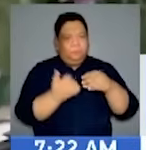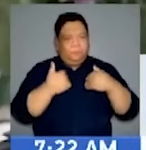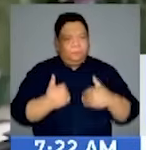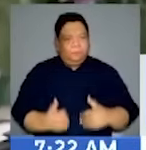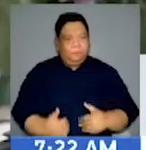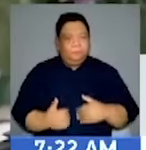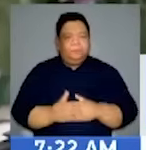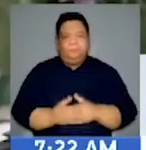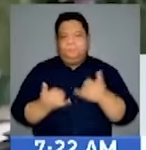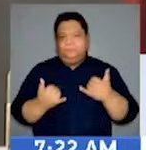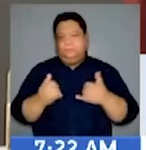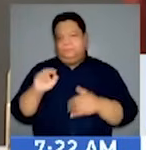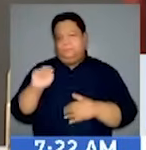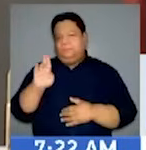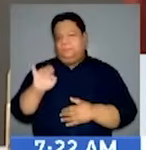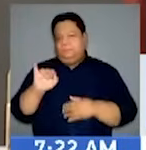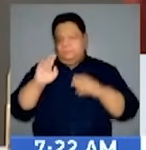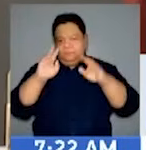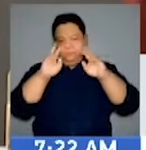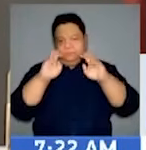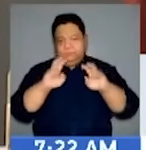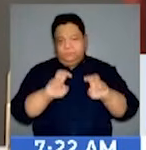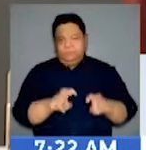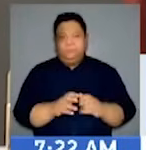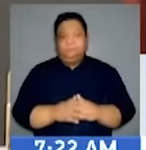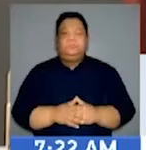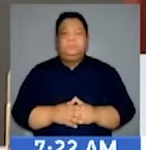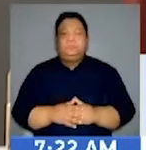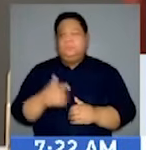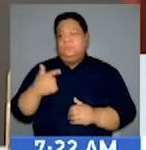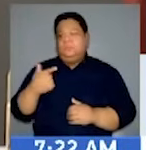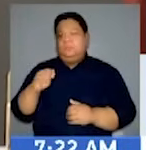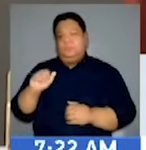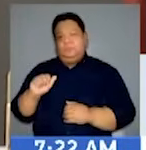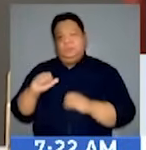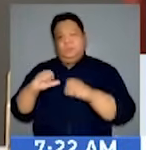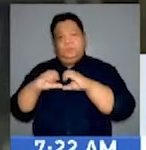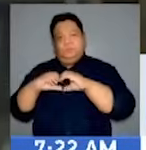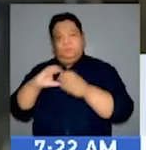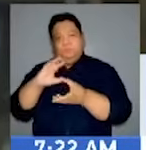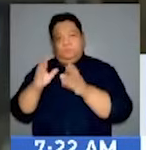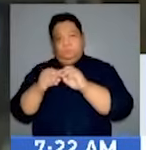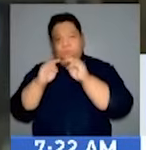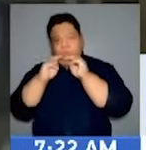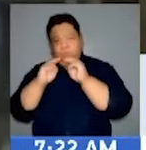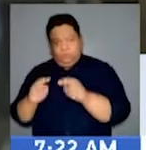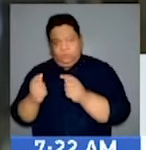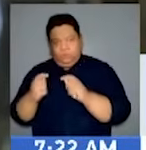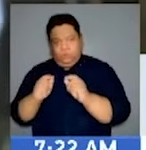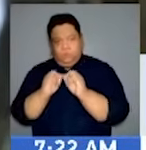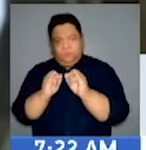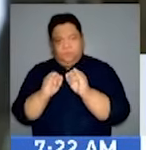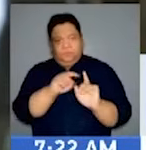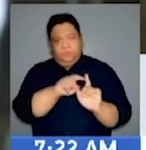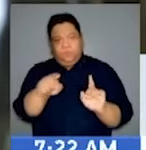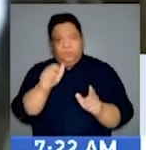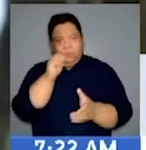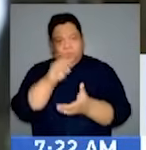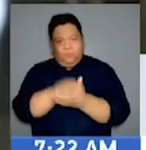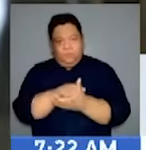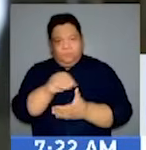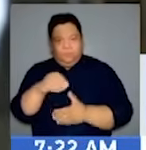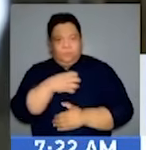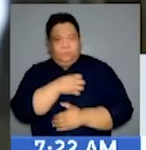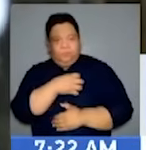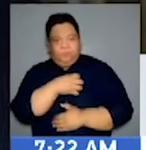NBI. Sinusubukan pa ng GMA Integrated News na kunin ang pahayag ng asawa ni Cascolan gayon din ng pulisya. Pumanaw si Cascolan